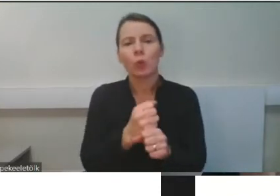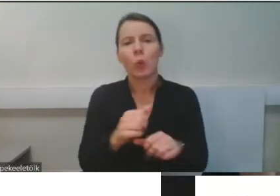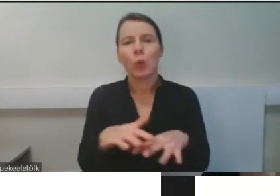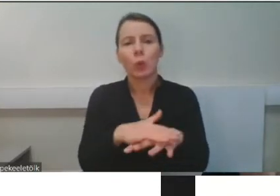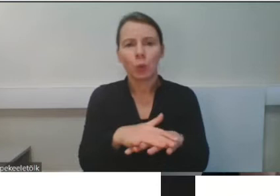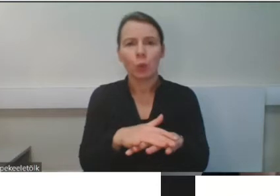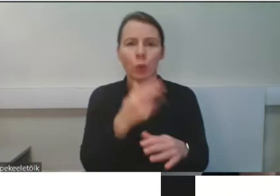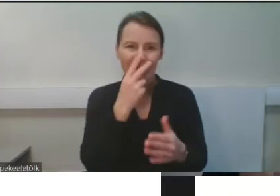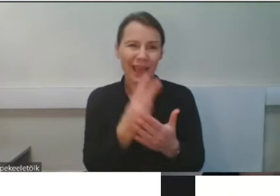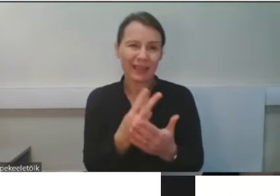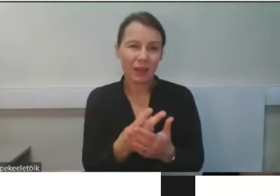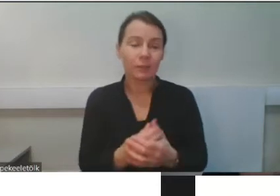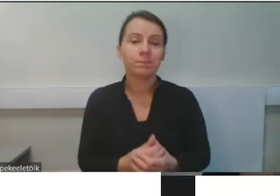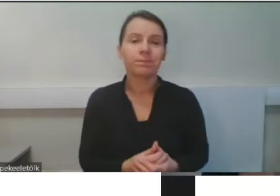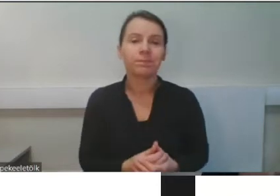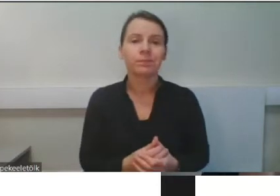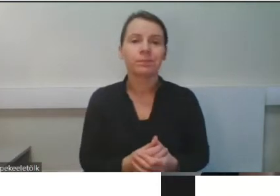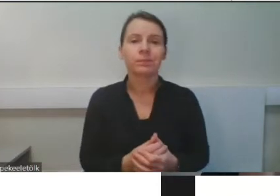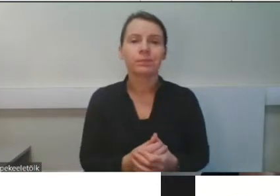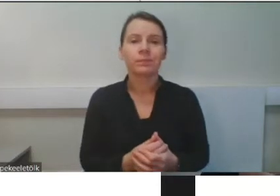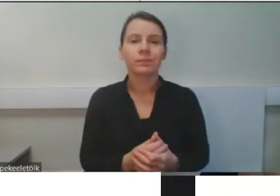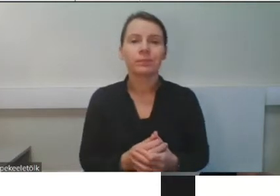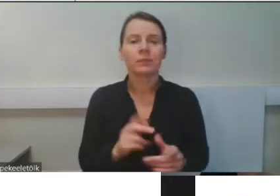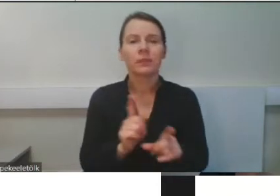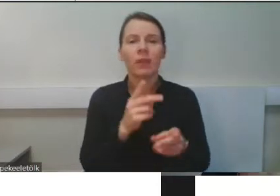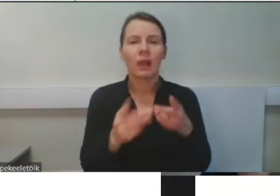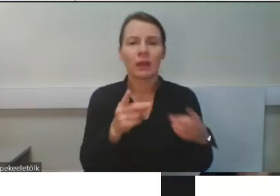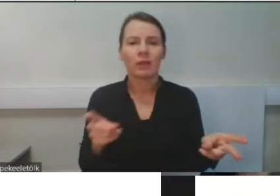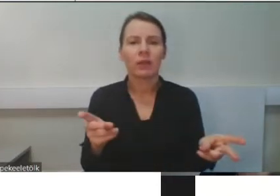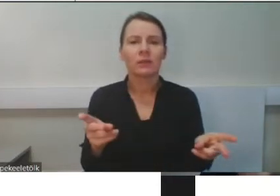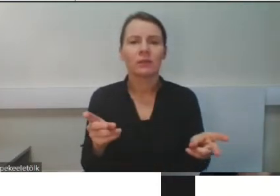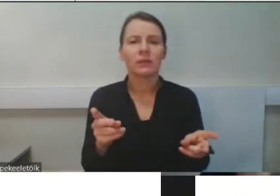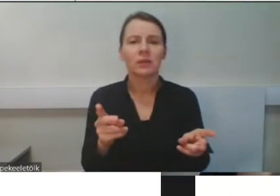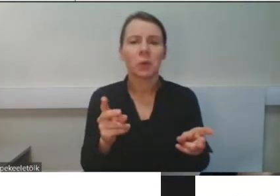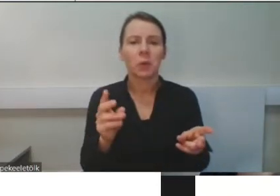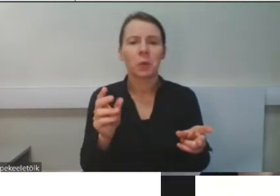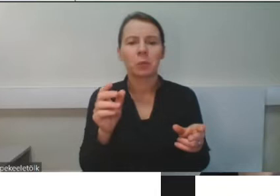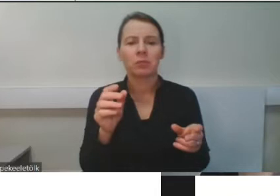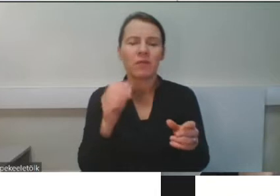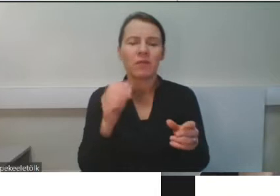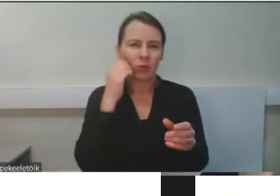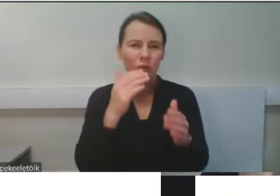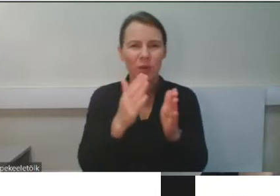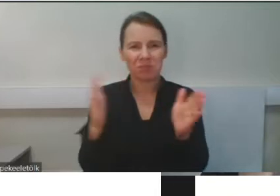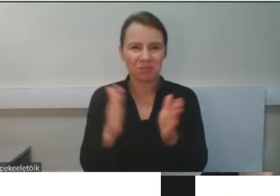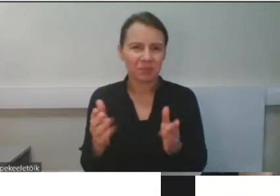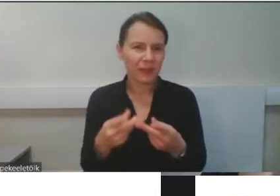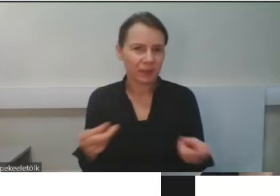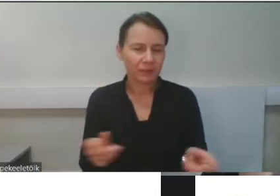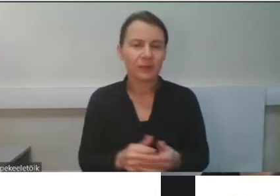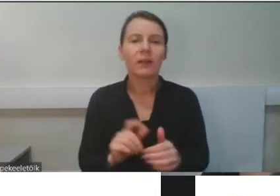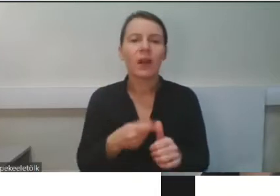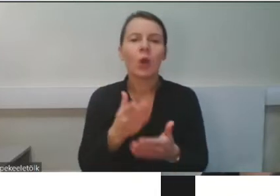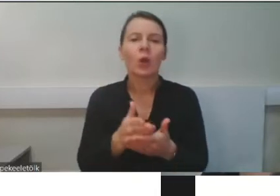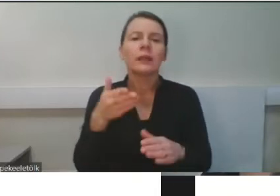kokku . Saab vaadata , kui palju on mitteaktiivseid , kui suur on siis tööjõus